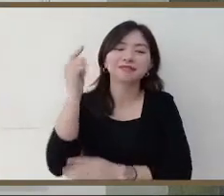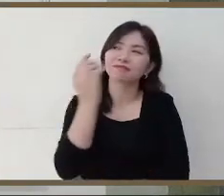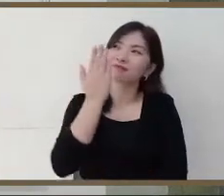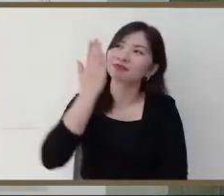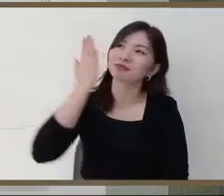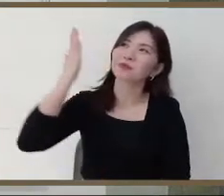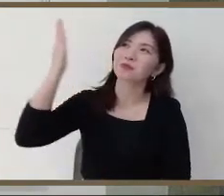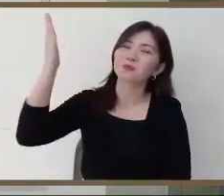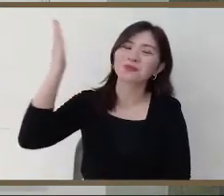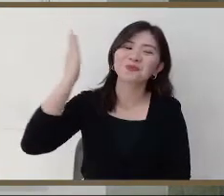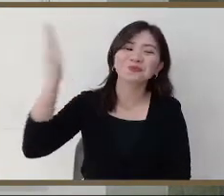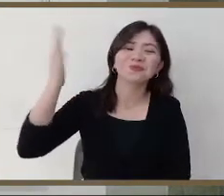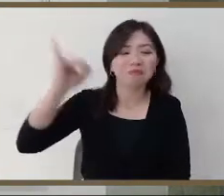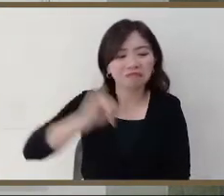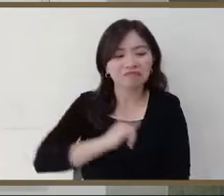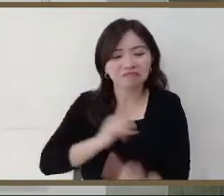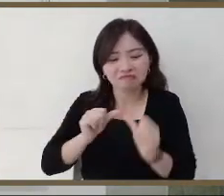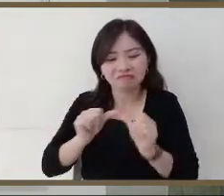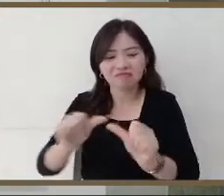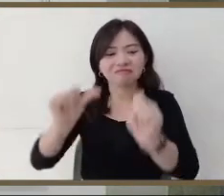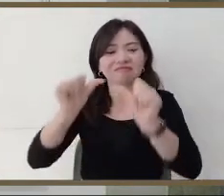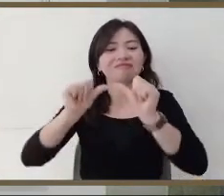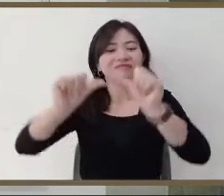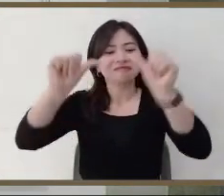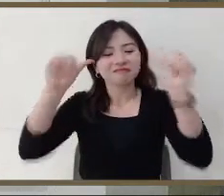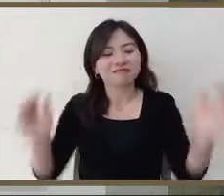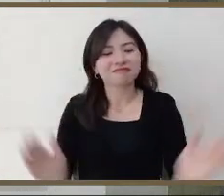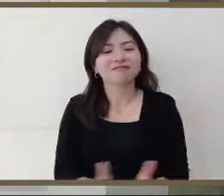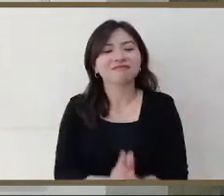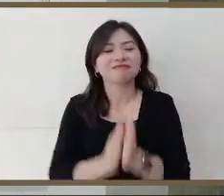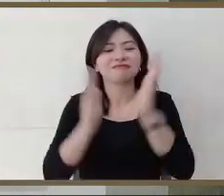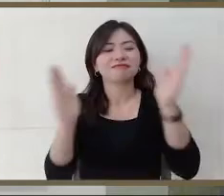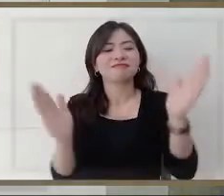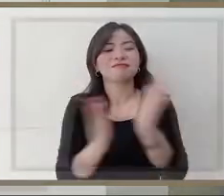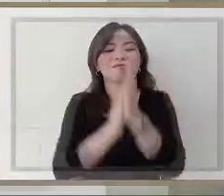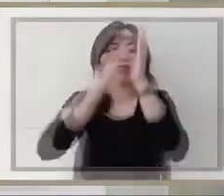Ikaw lamang ang pupurihin ko.